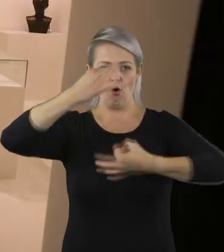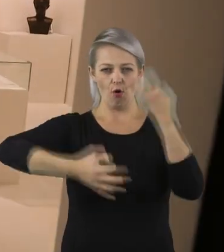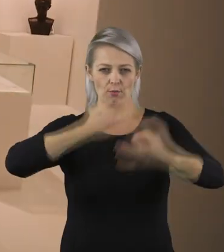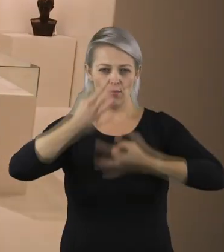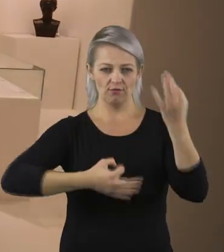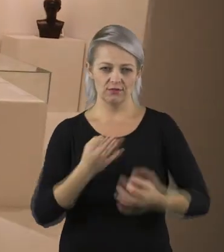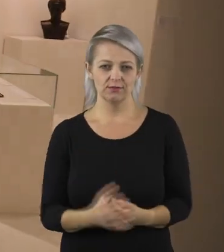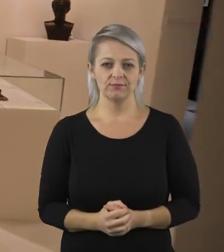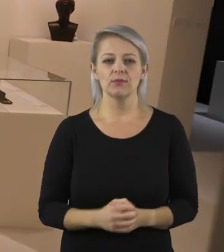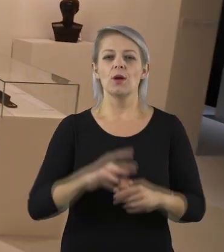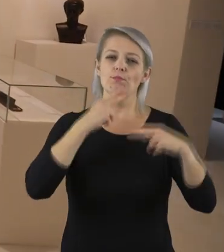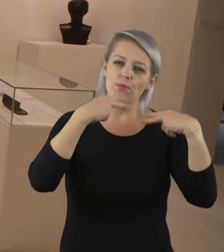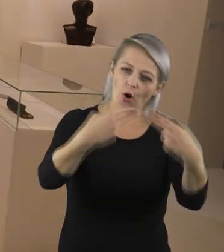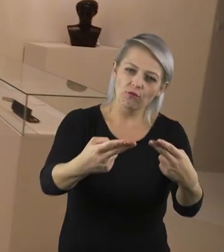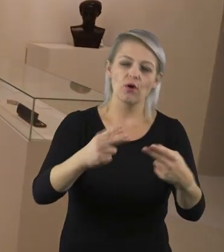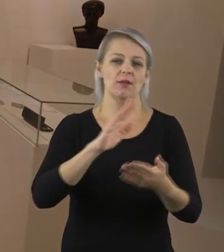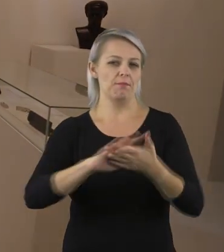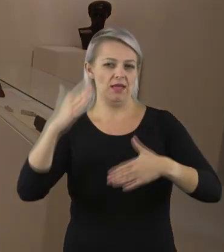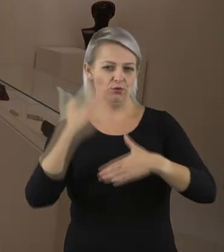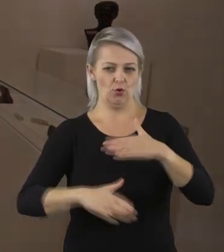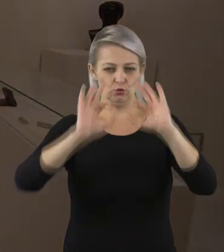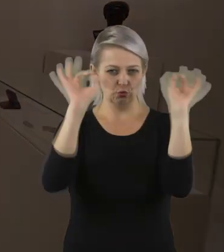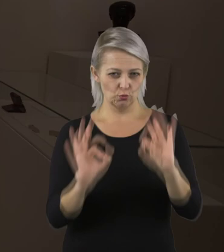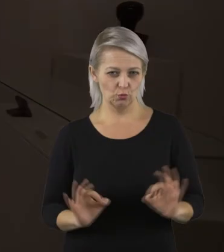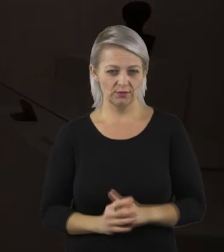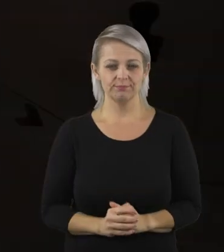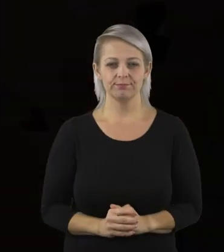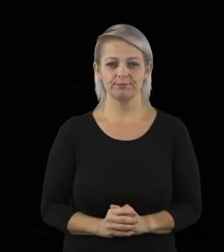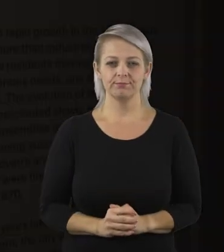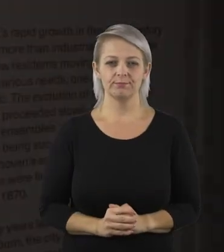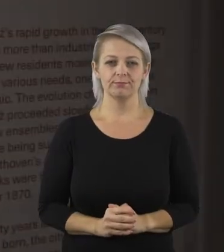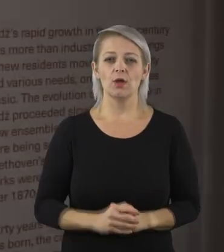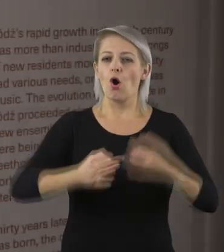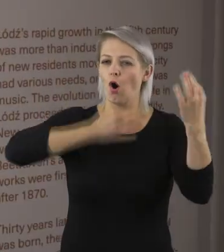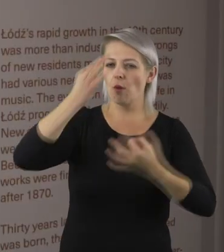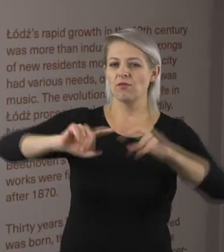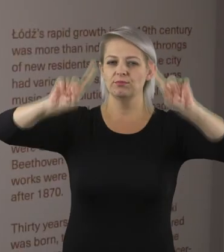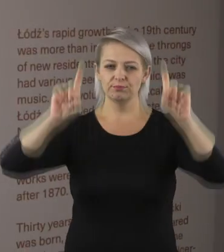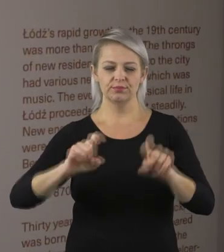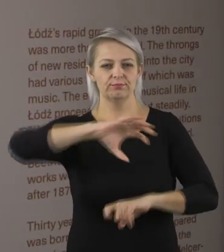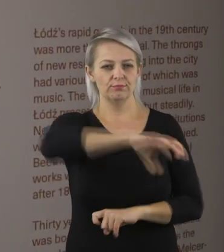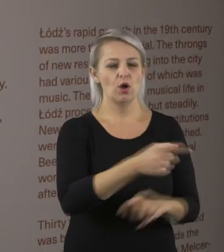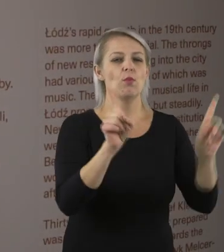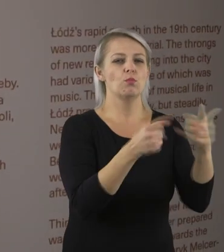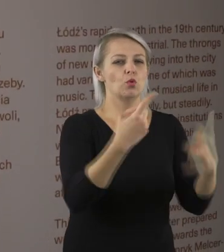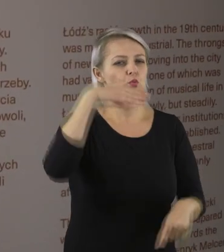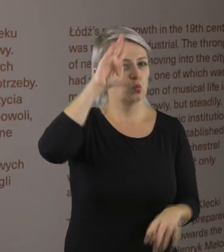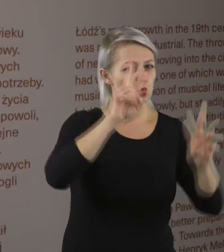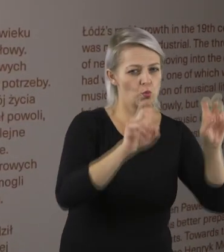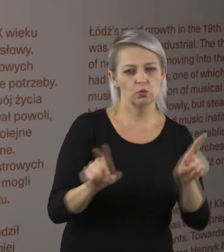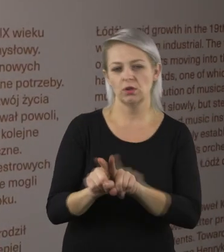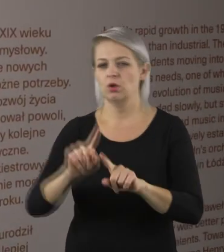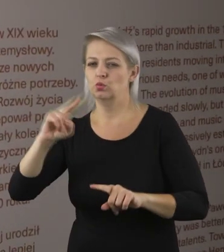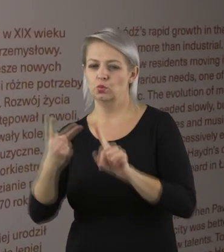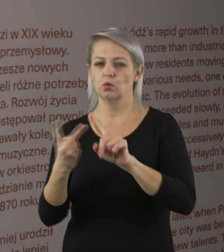zagłębienie się w opowieści o powrotach i nieskończoności sztuki. Opowieść rozpoczynają sekcje